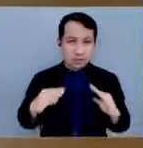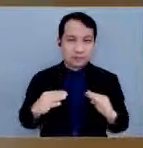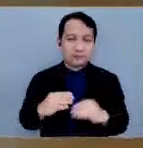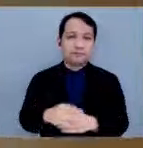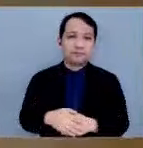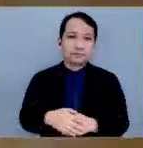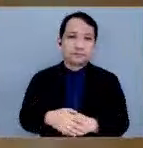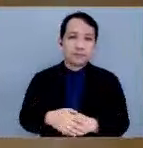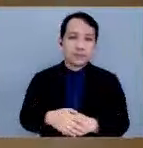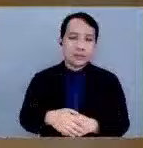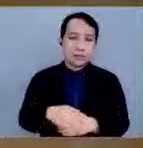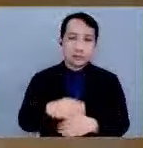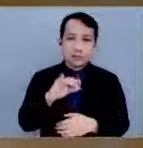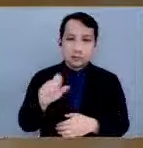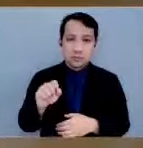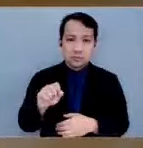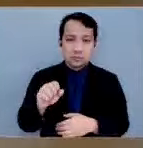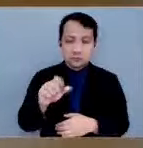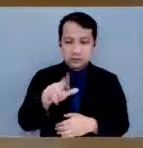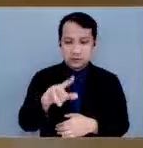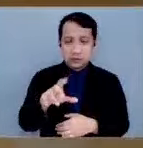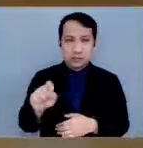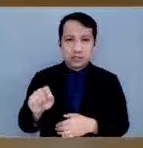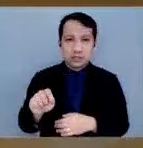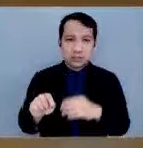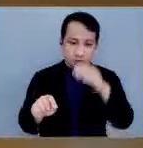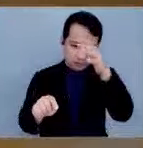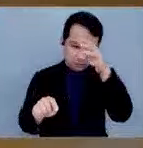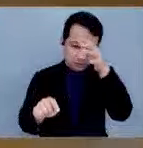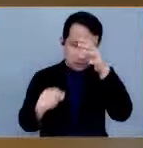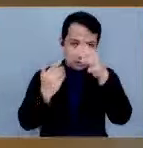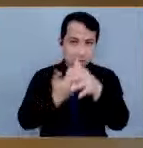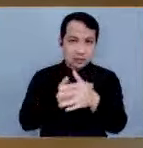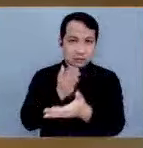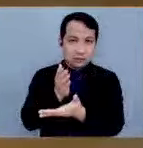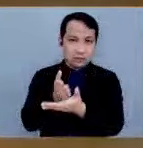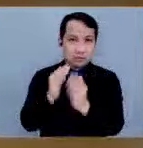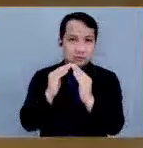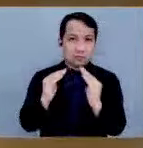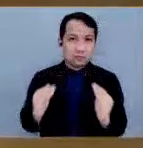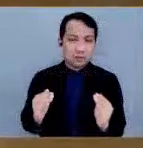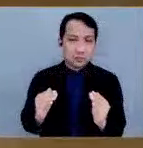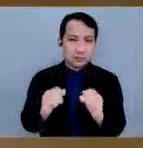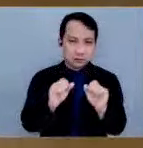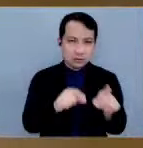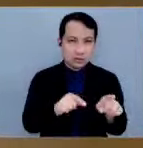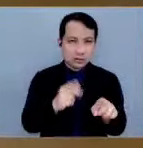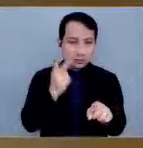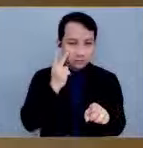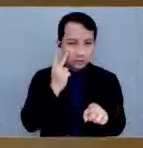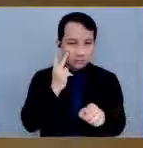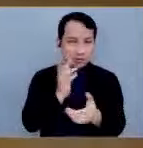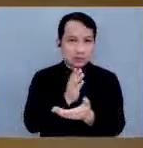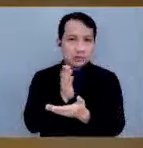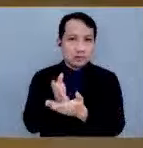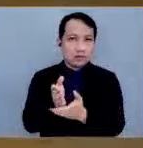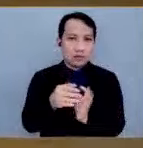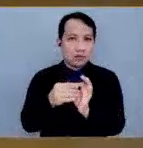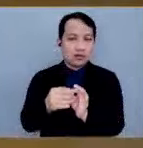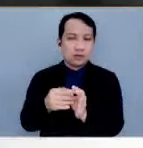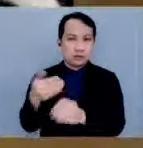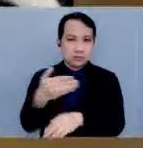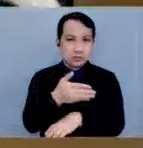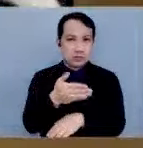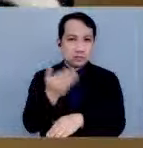Inopakan, Leyte, naliligo sa sariling dugo ang magamang ito ng datdan sa kanilang bahay ng isang tindero na maghahatid lang sana ng isda umaga nitong